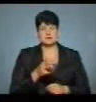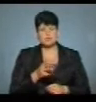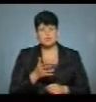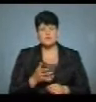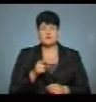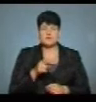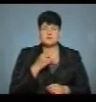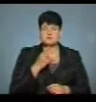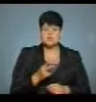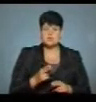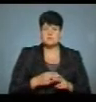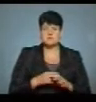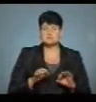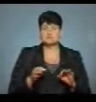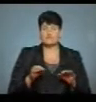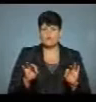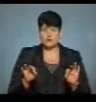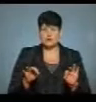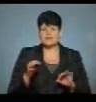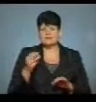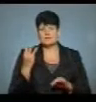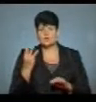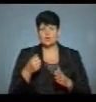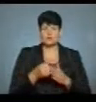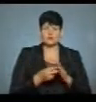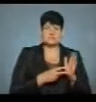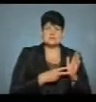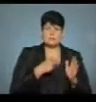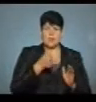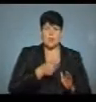Вона передбачає позбавлення волі терміном від 3 до 7 років.